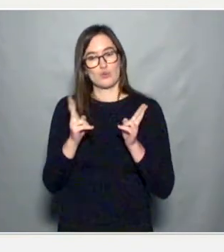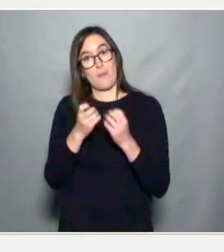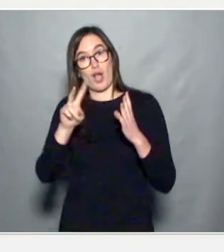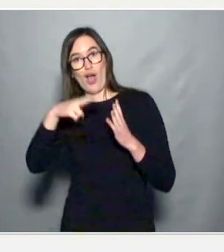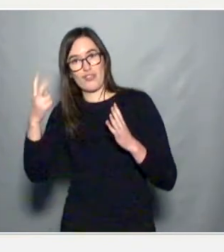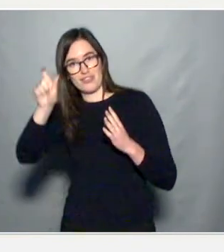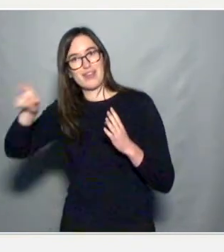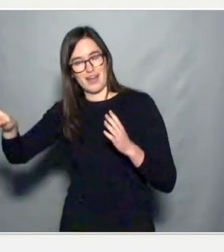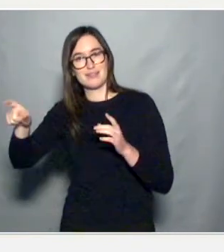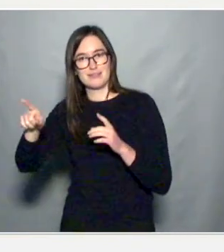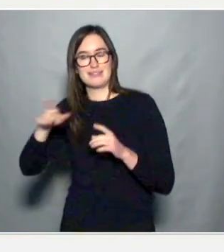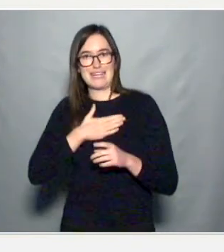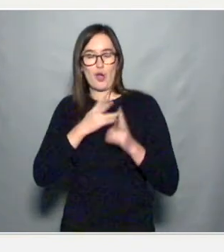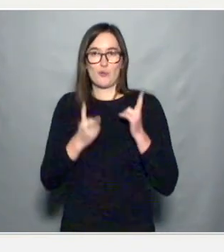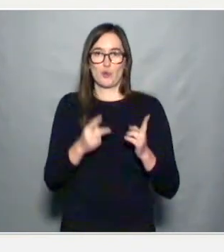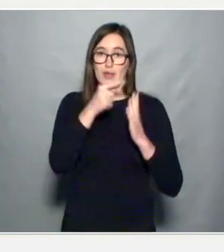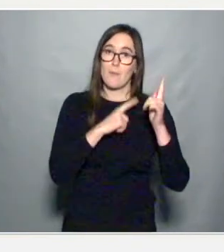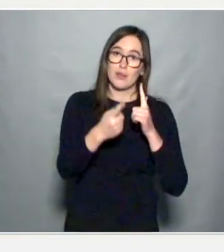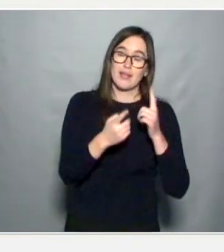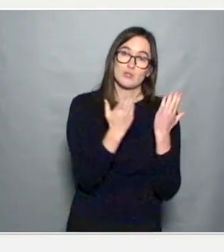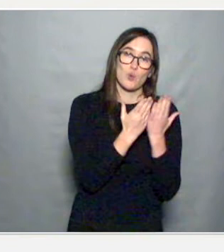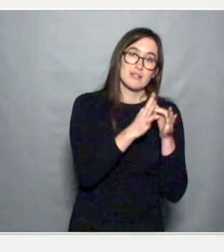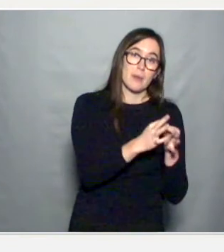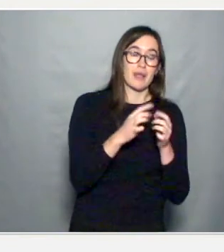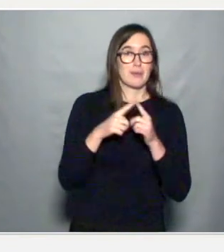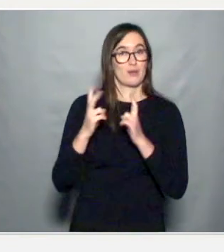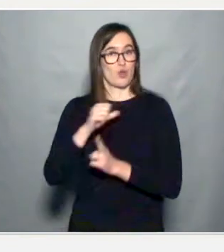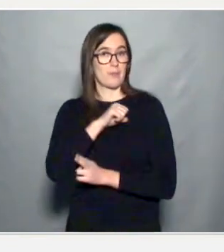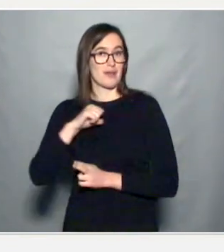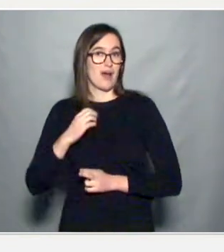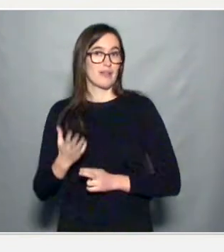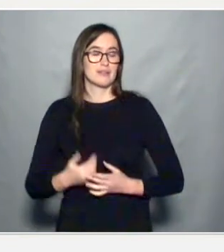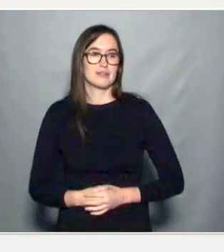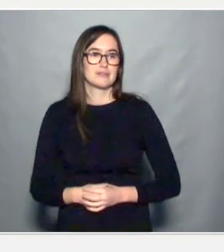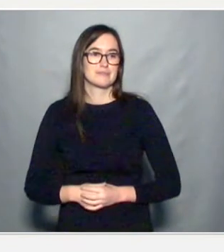Både i skolan men också kanske då privat.